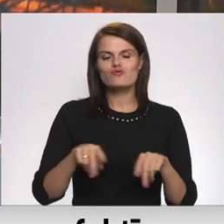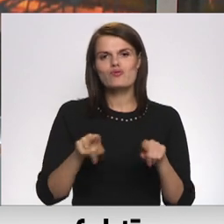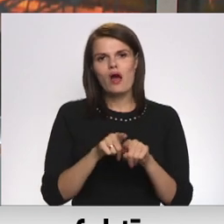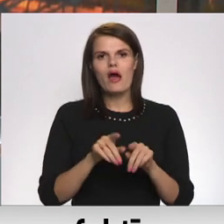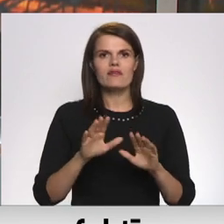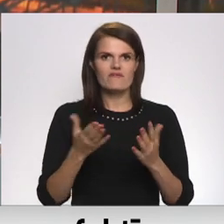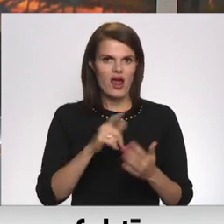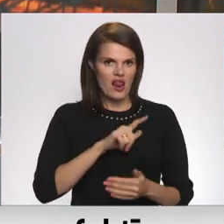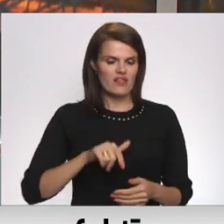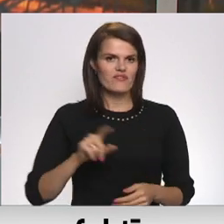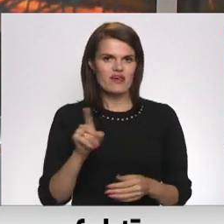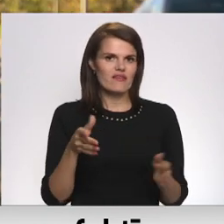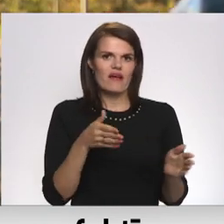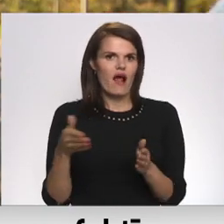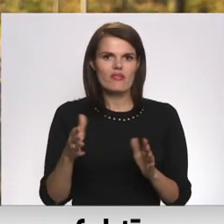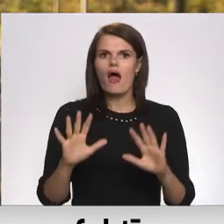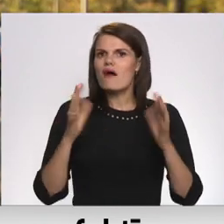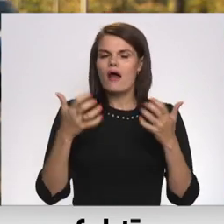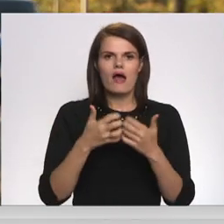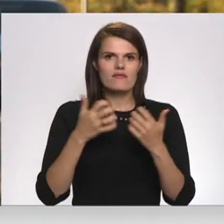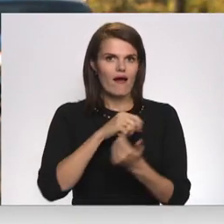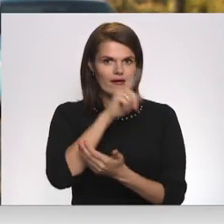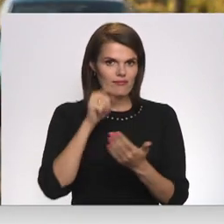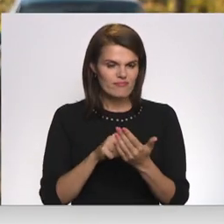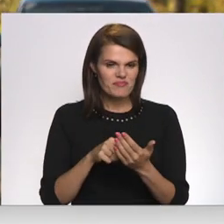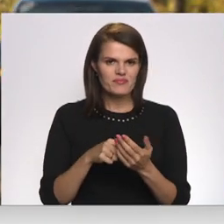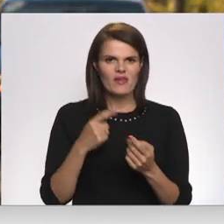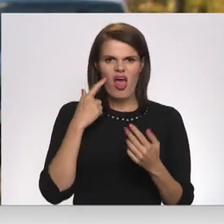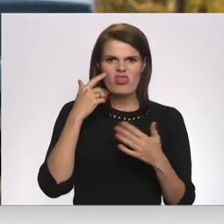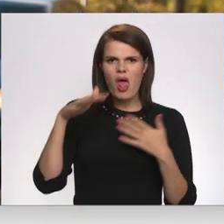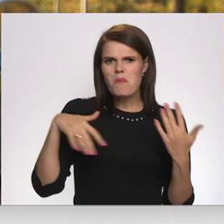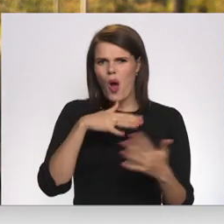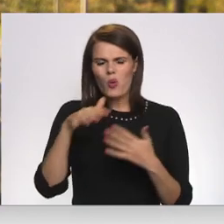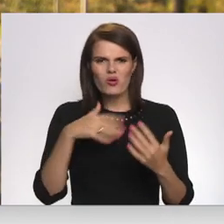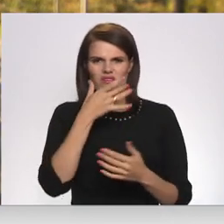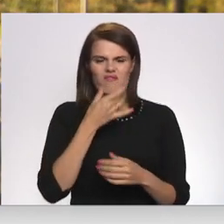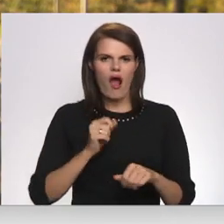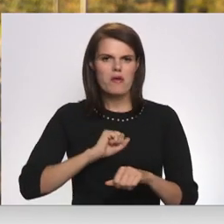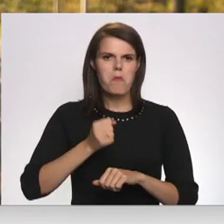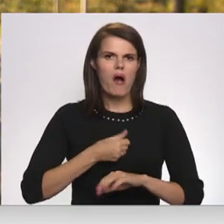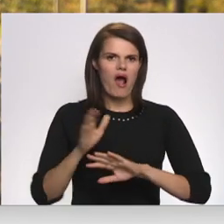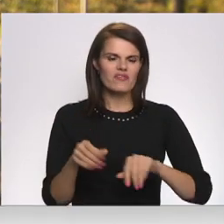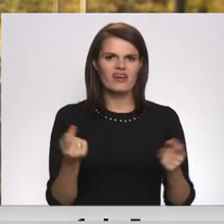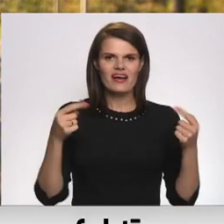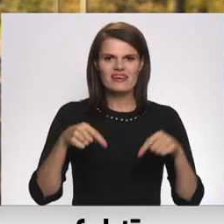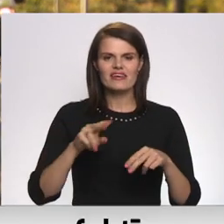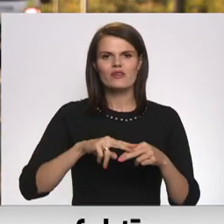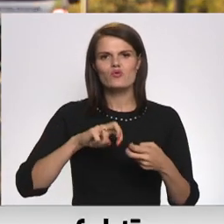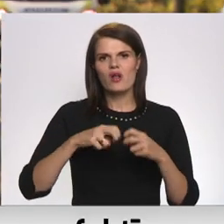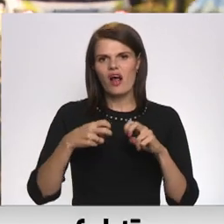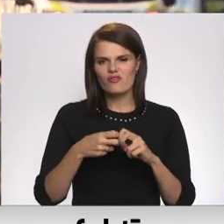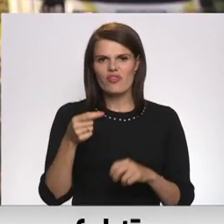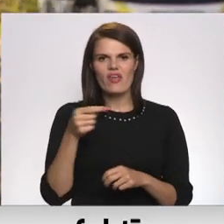stāsta Vita Anstrate. Nemākulīgi un vāji pārvarētas krīzes un katastrofas negatīvi ietekmē kā